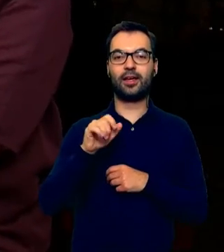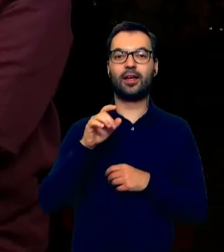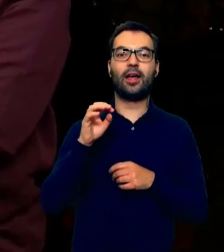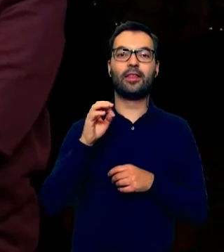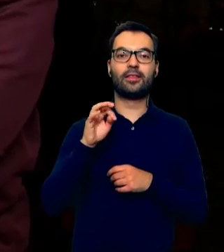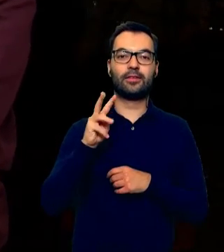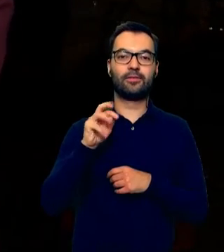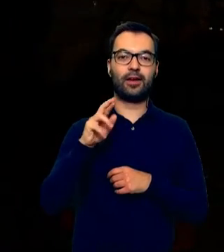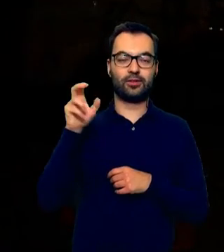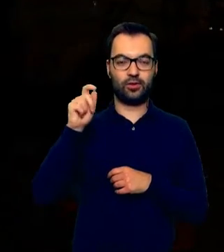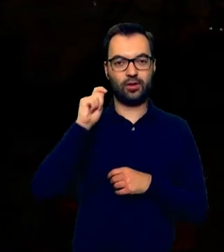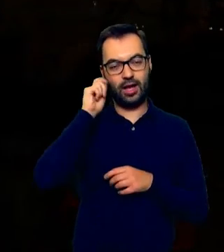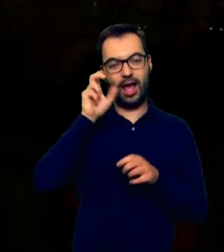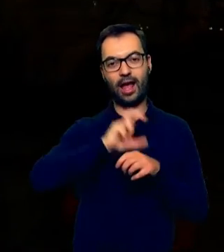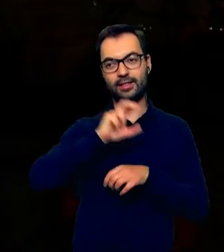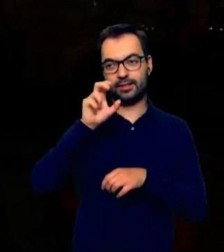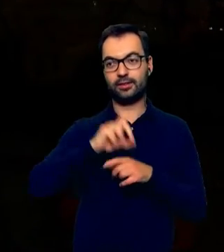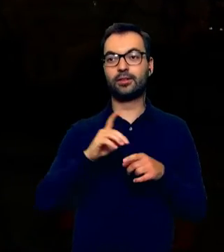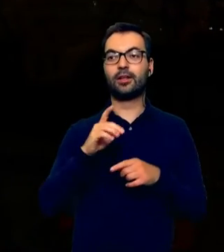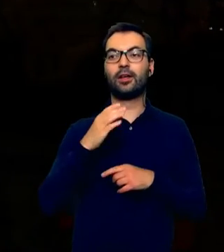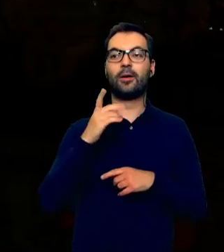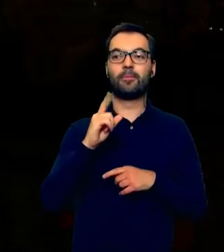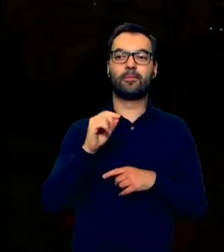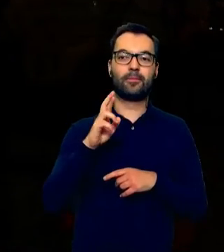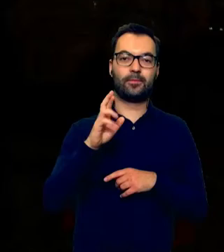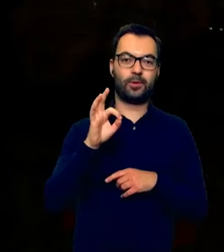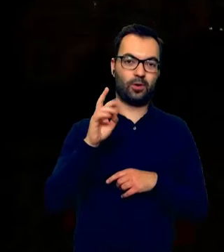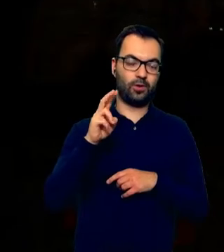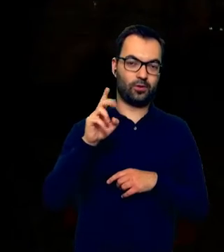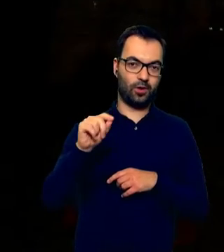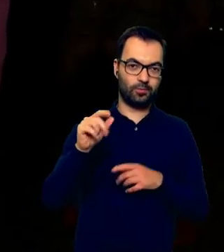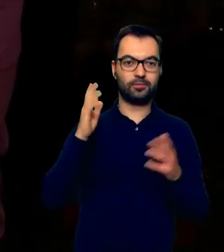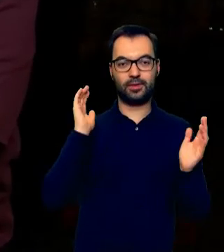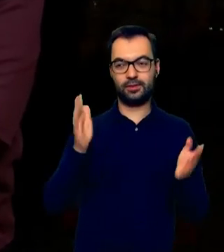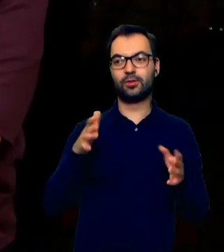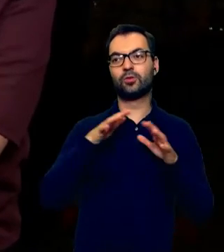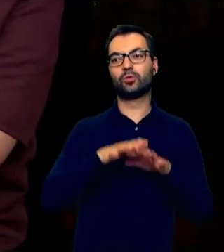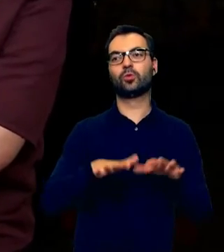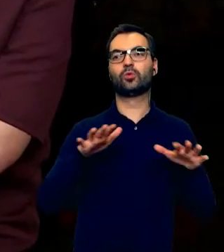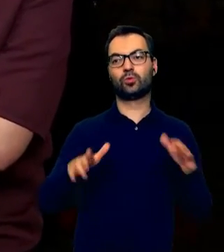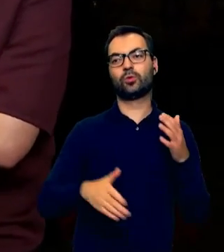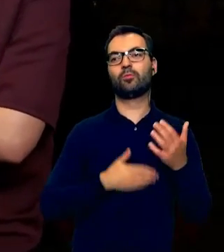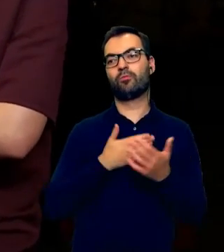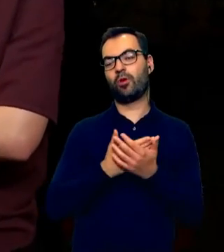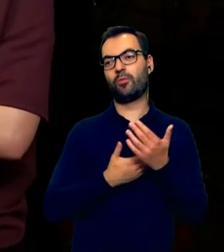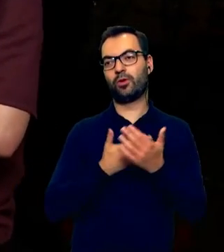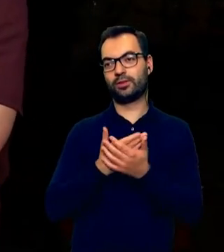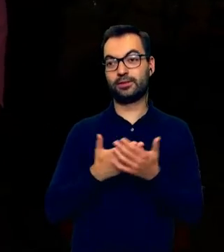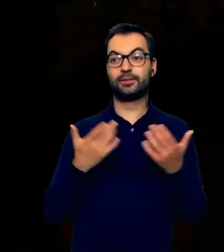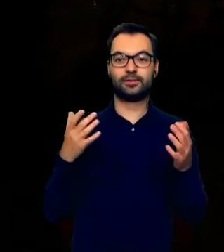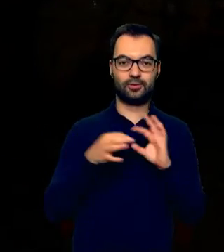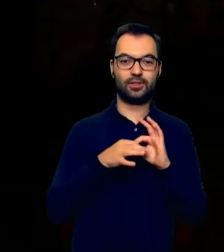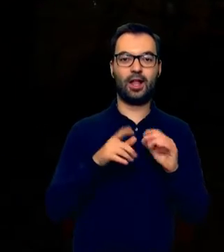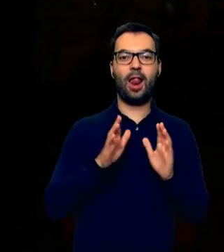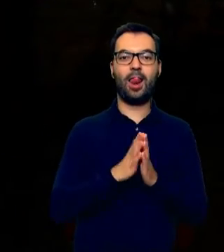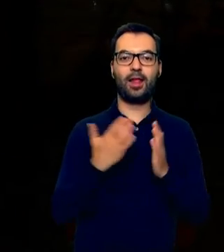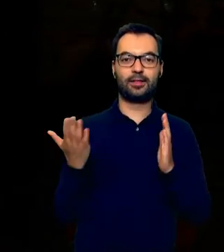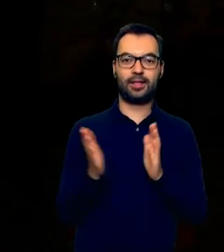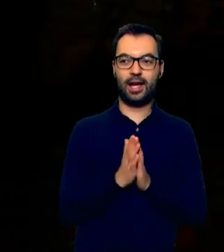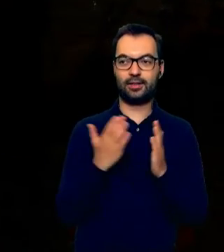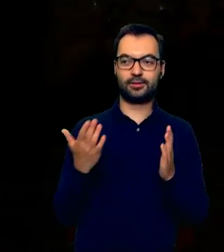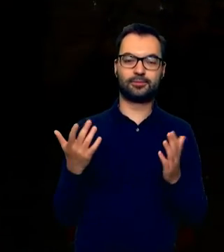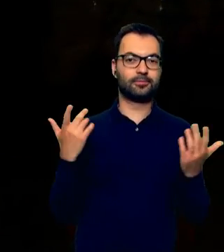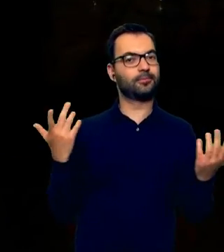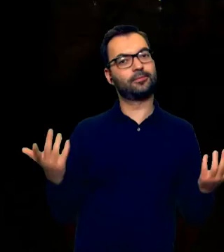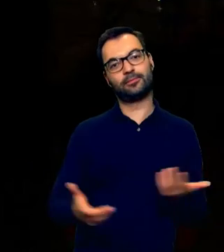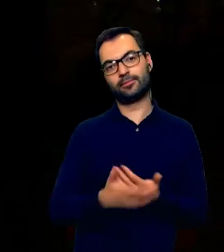o architektach. Będzie też Marcin Prokop i generalnie bardzo dużo propozycji, które wiążą się z literaturą